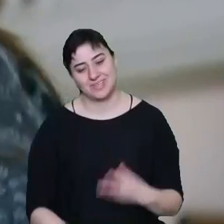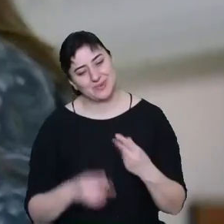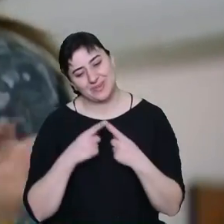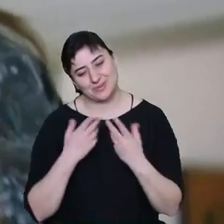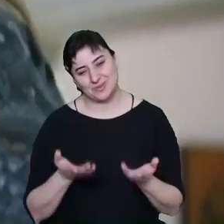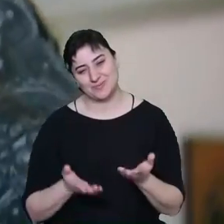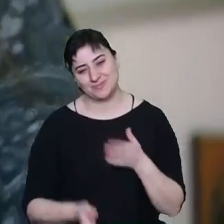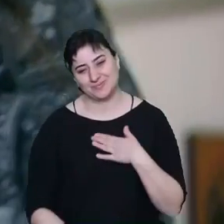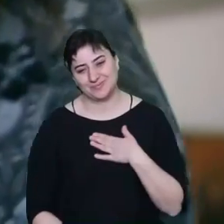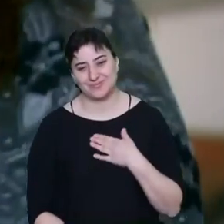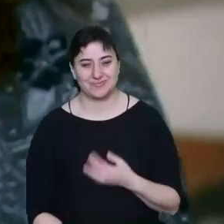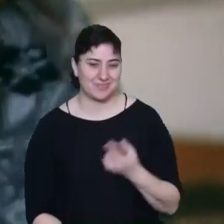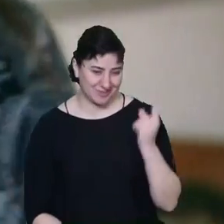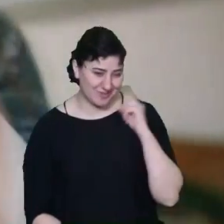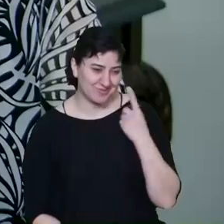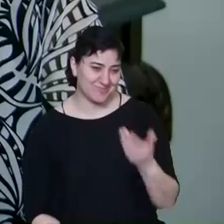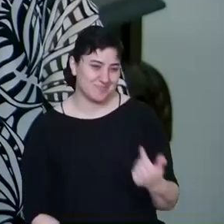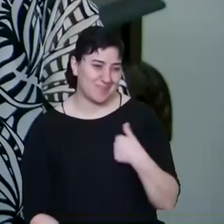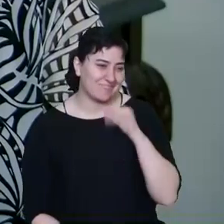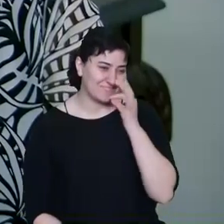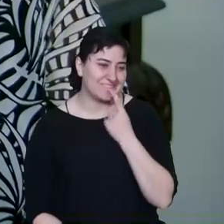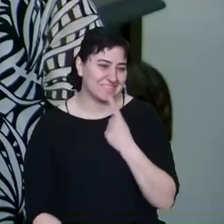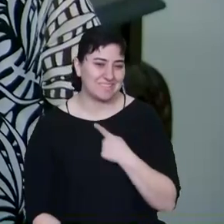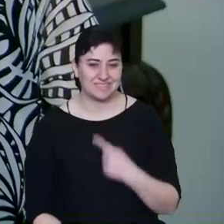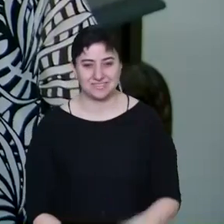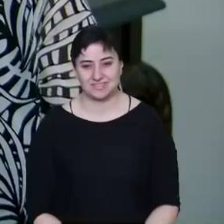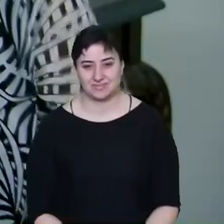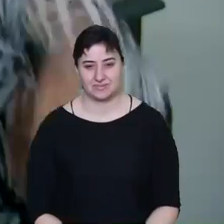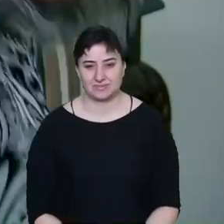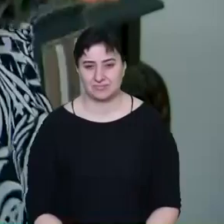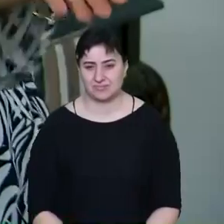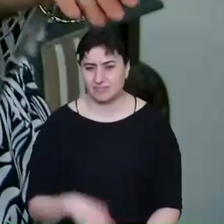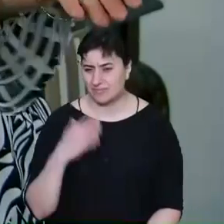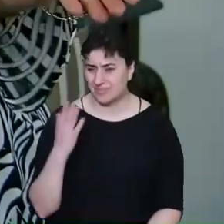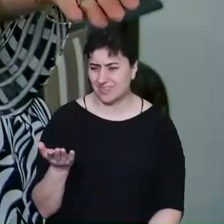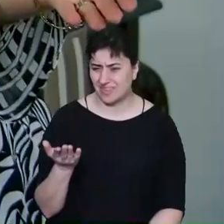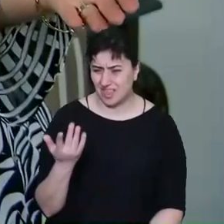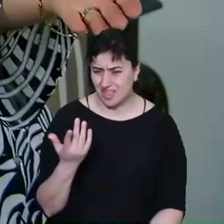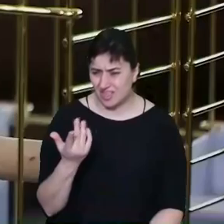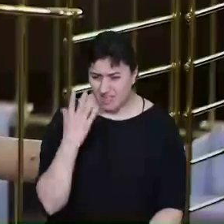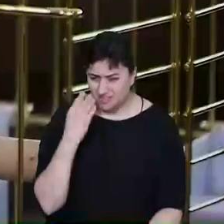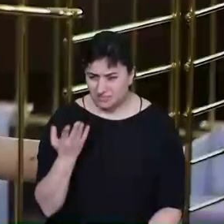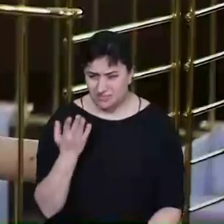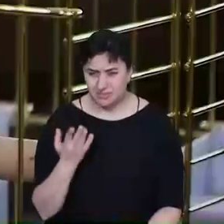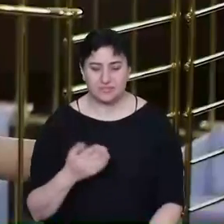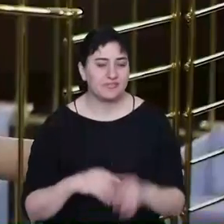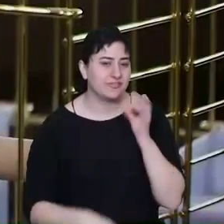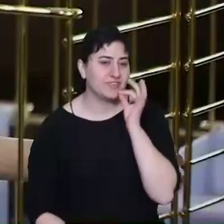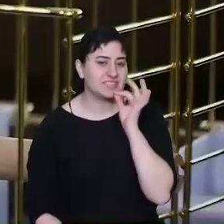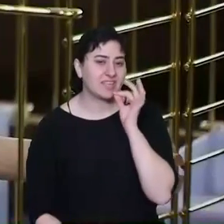teşekkür ederim. Duyuyor musunuz bana fıstık dedi. Aa, resmi ayran gelini çıktı la bu.